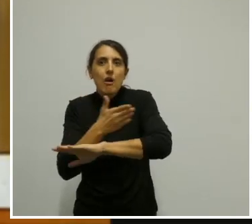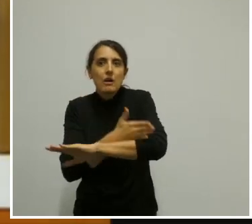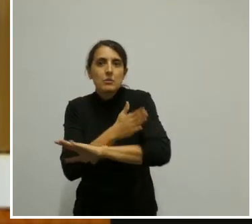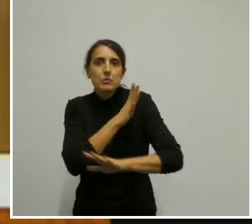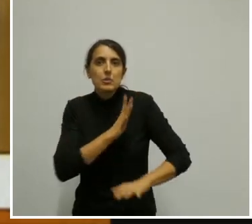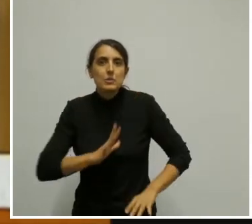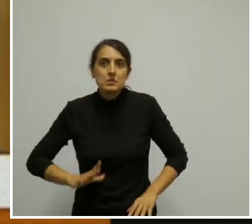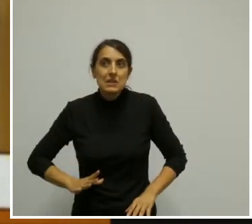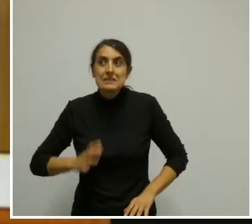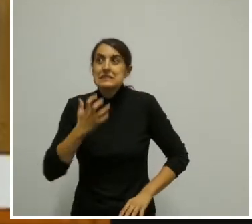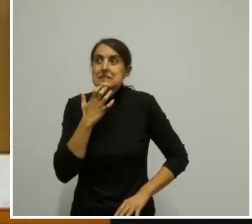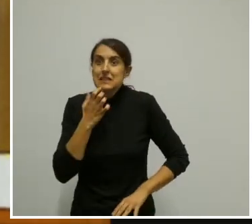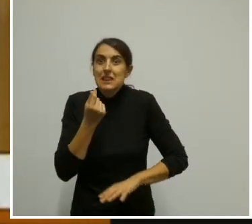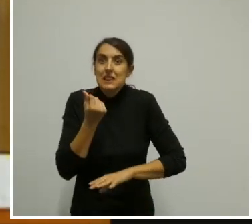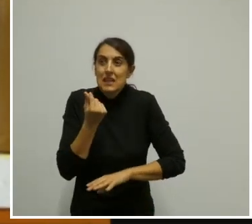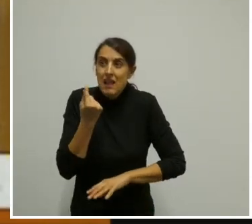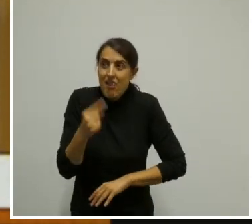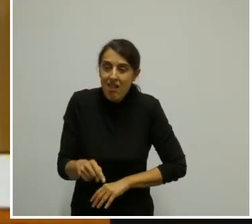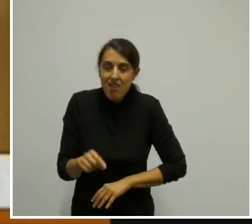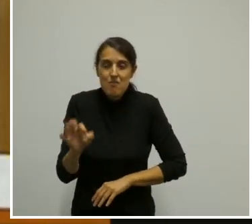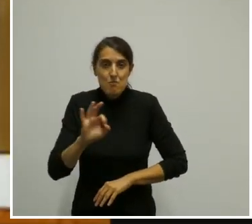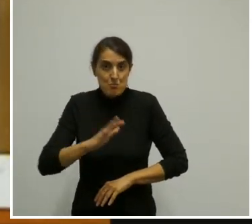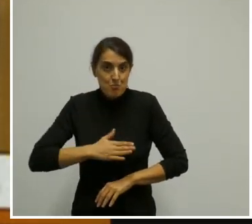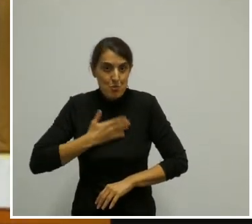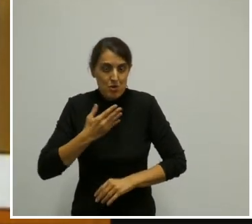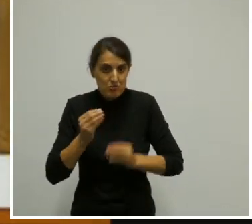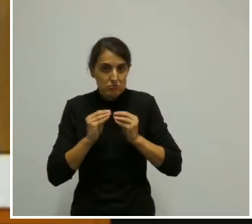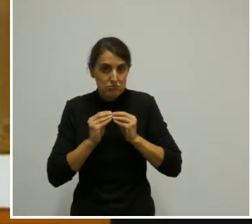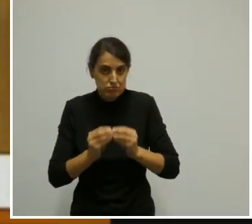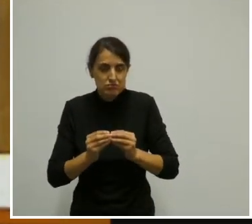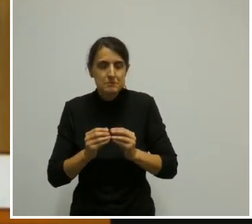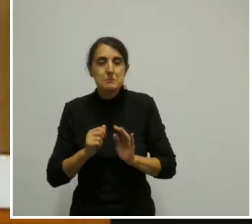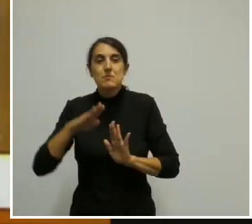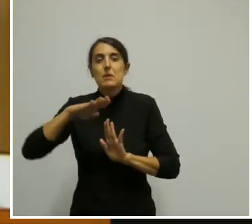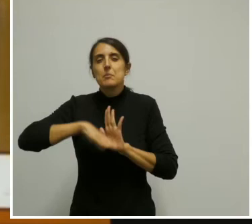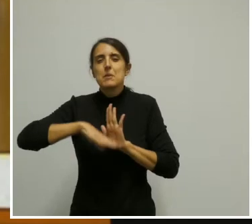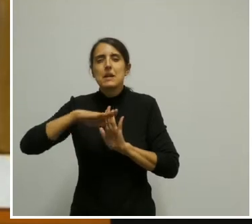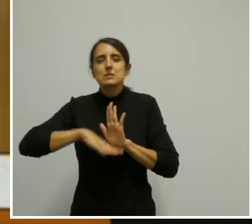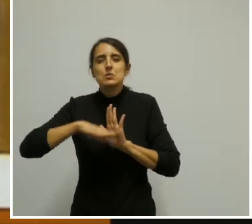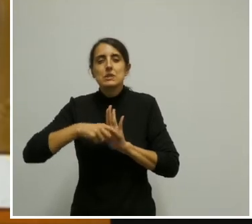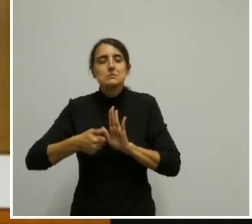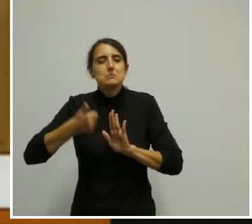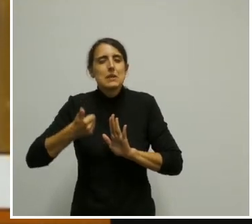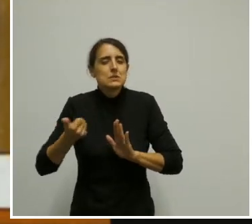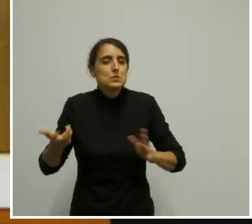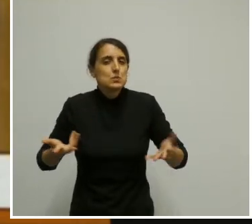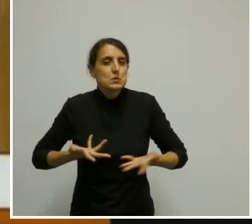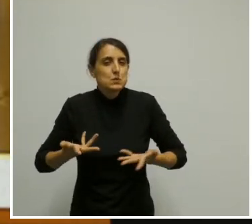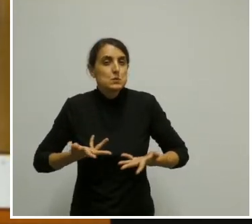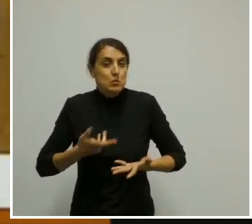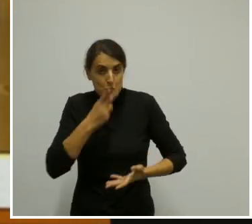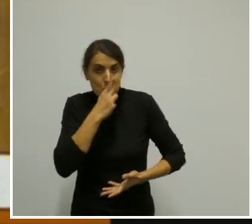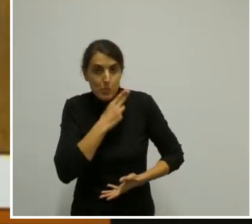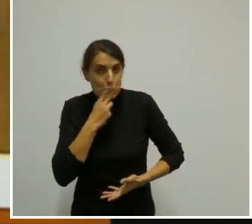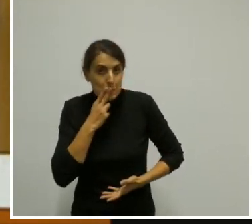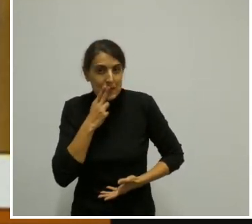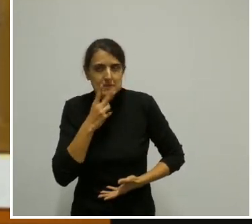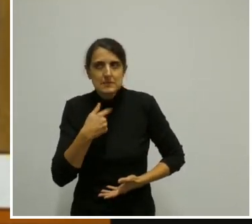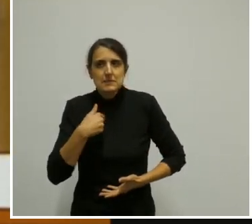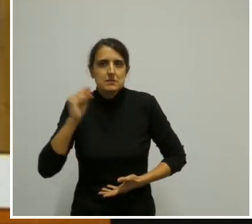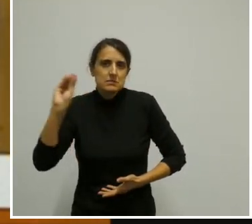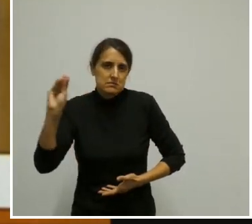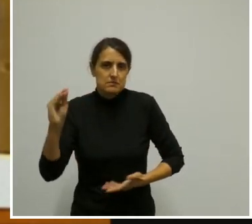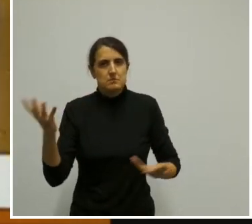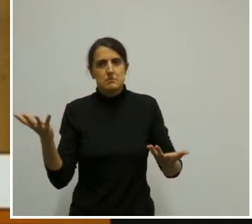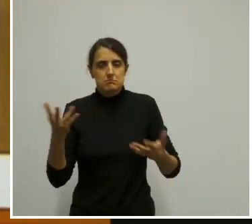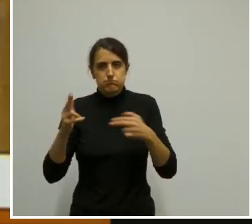hi ha possibilitat i pressupost. En tot cas, les mesures que eren més immediates i que s'havien promès, tornem a insistir en mobilitat a